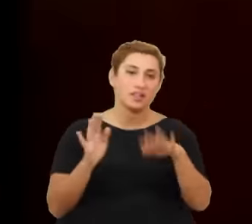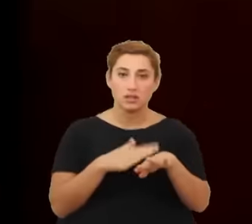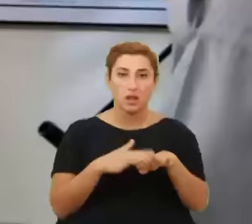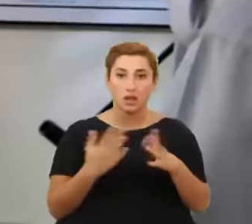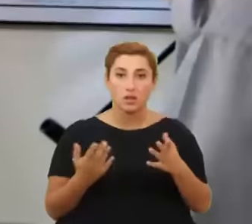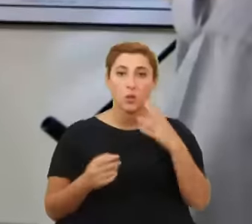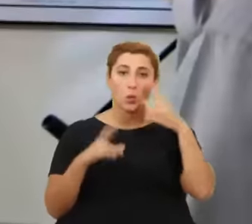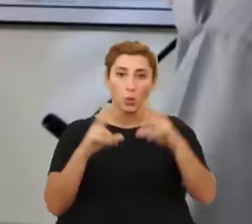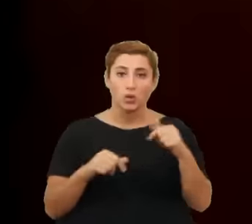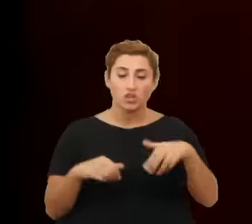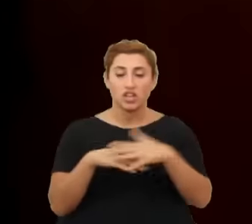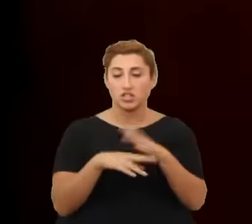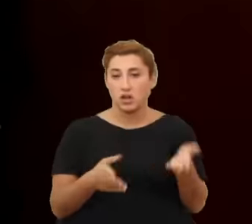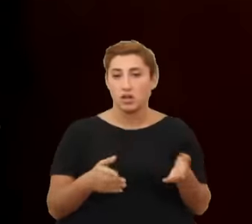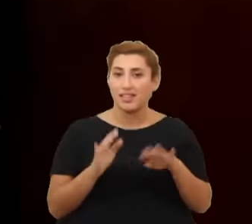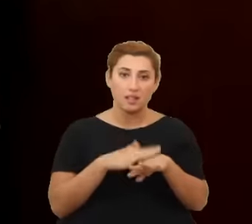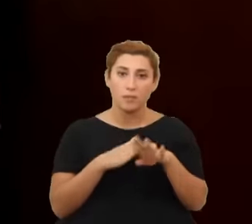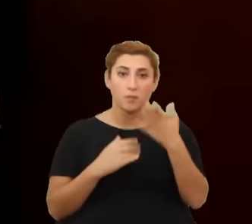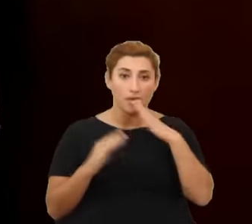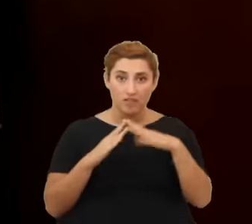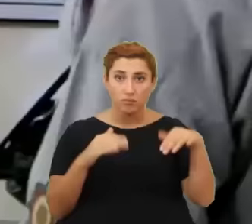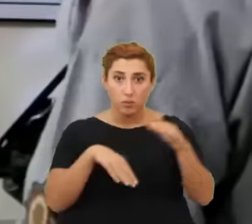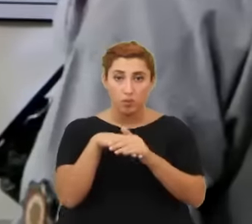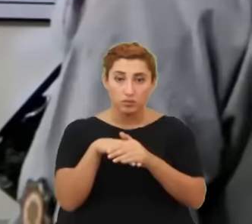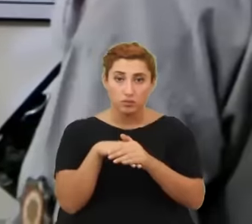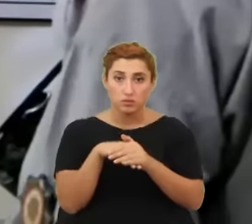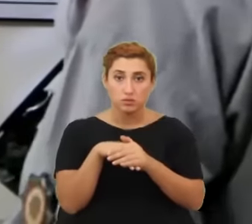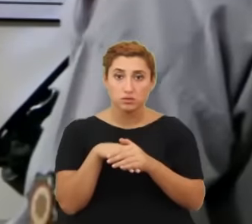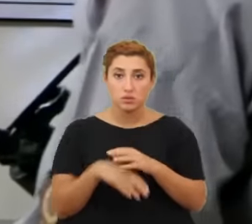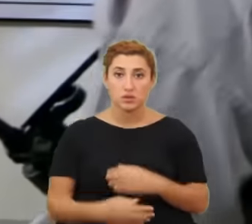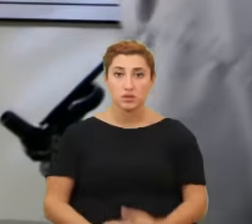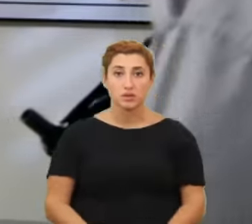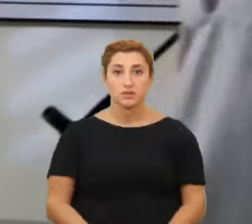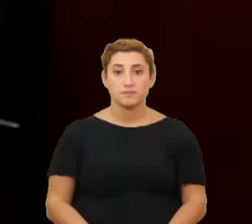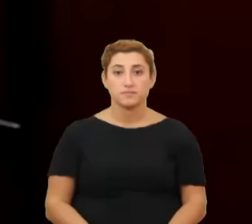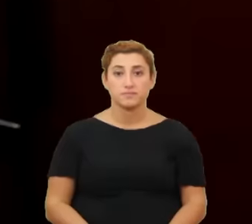Neden? Bu gece burada kalacağım. Niye? Yoksa evden mi kovdunuz?